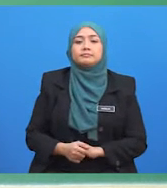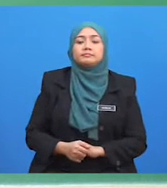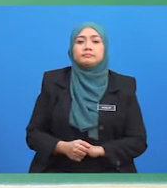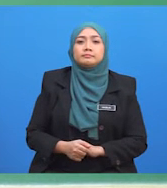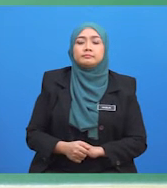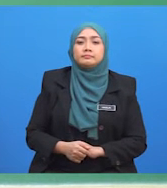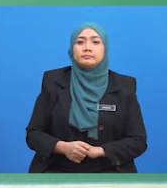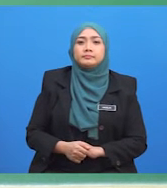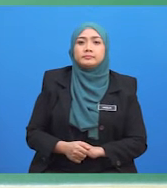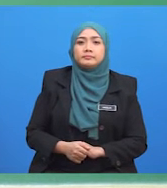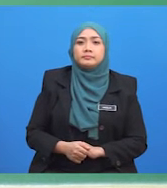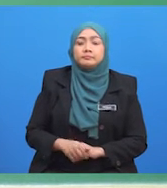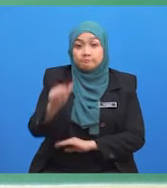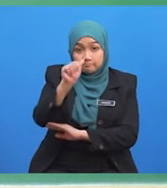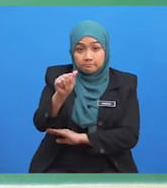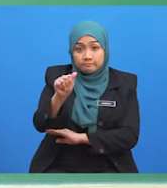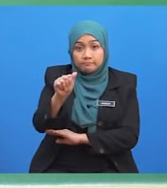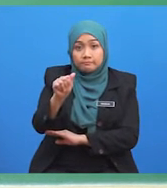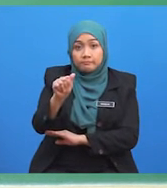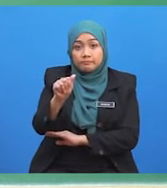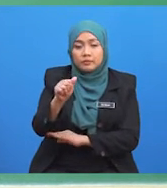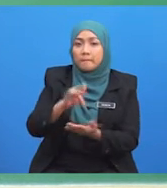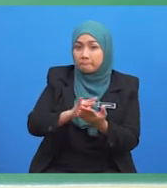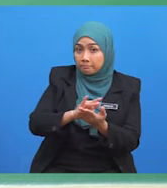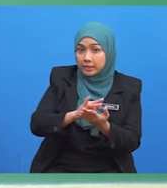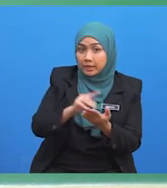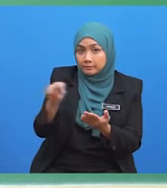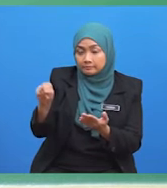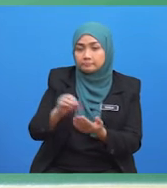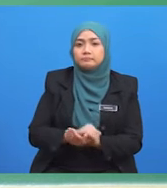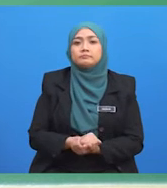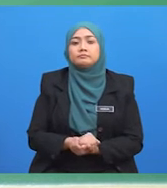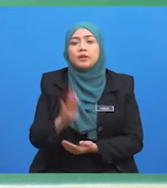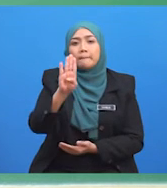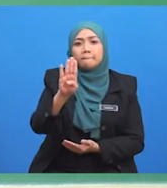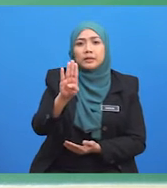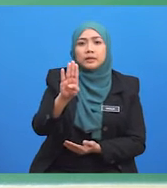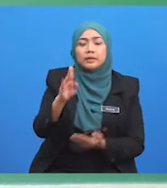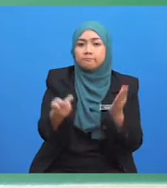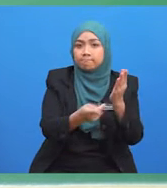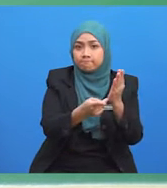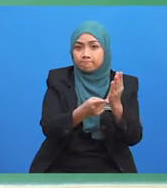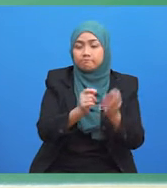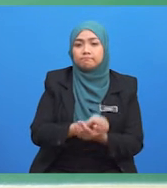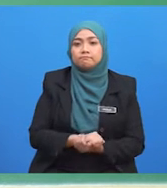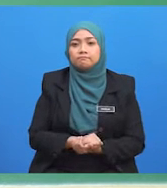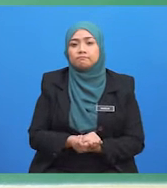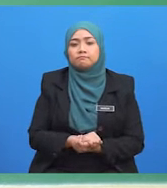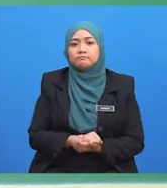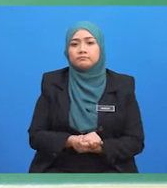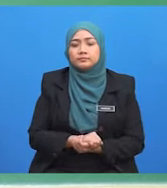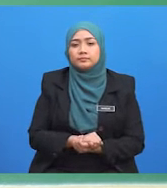jawapannya adalah A. Perubatan, B. Teknologi. Dah